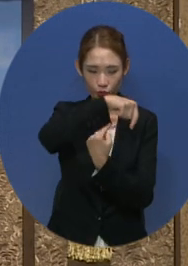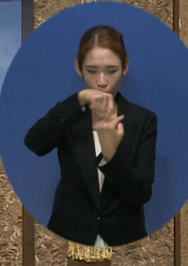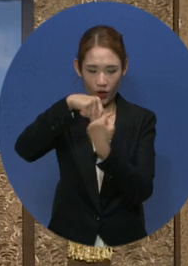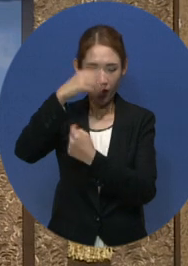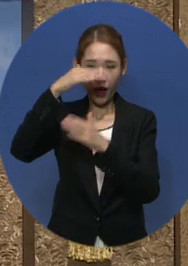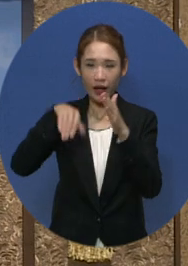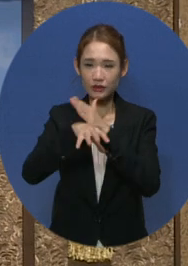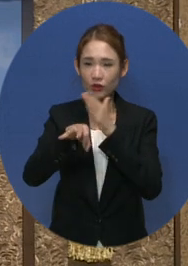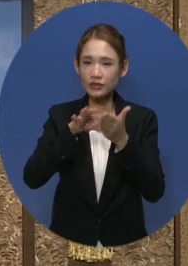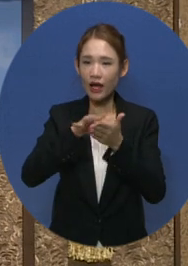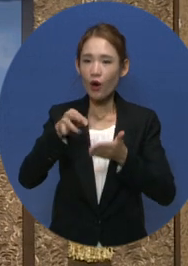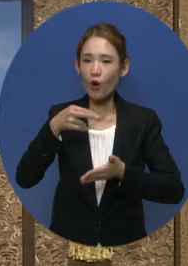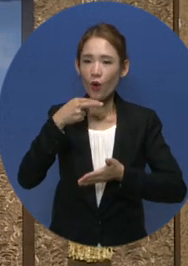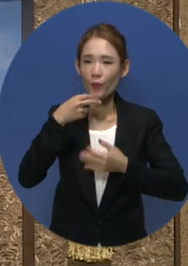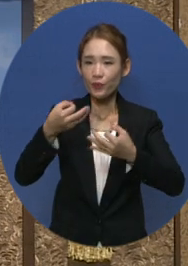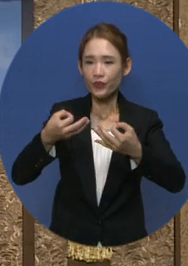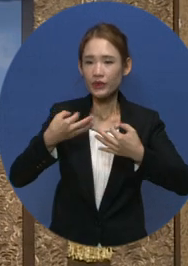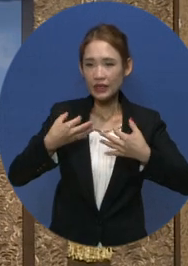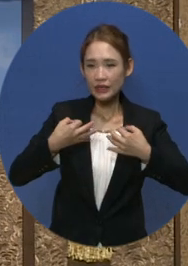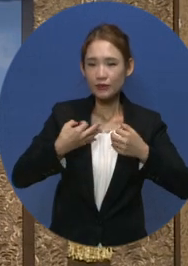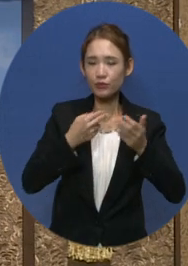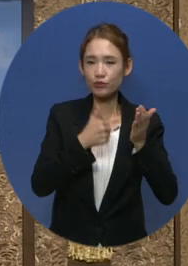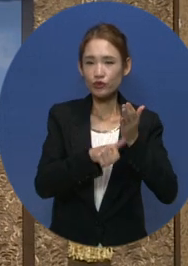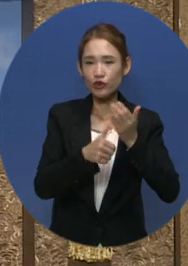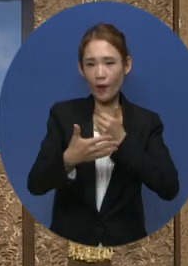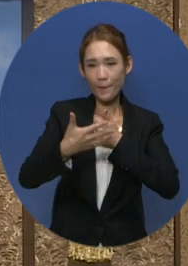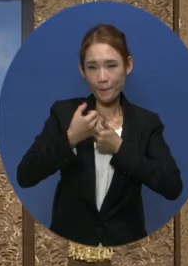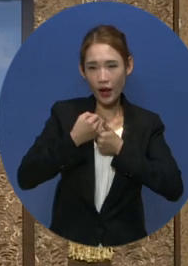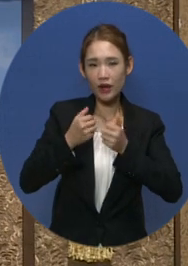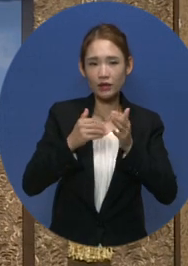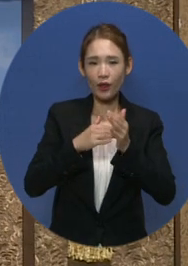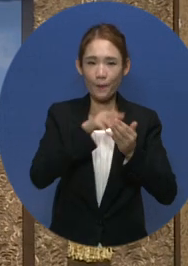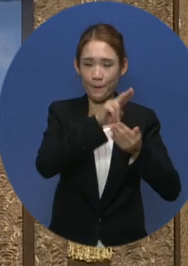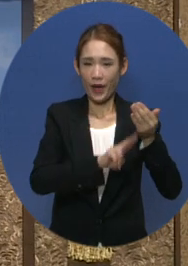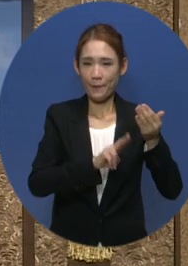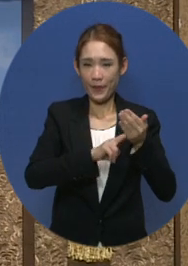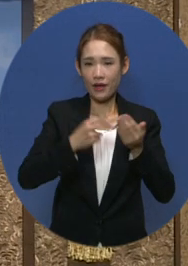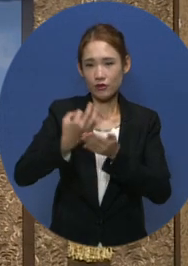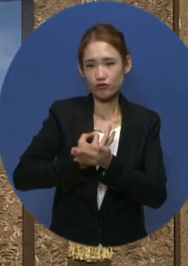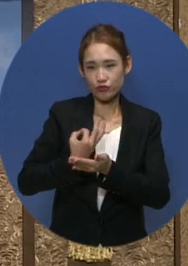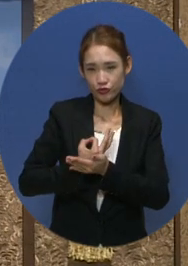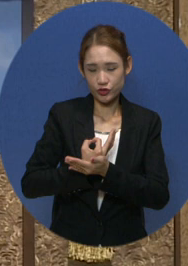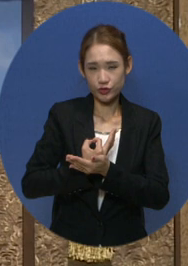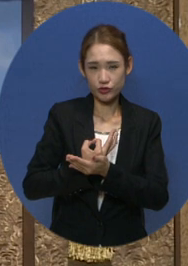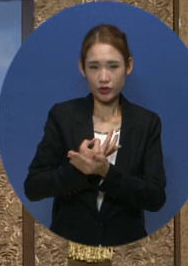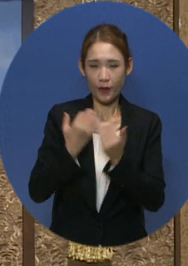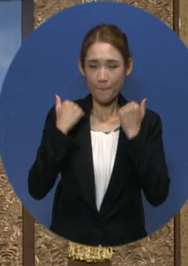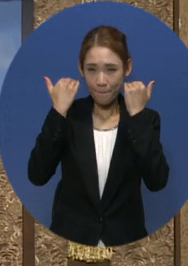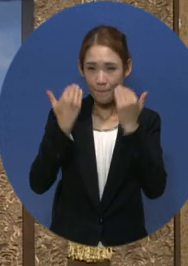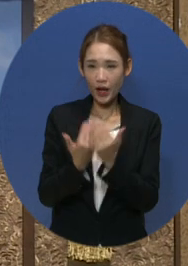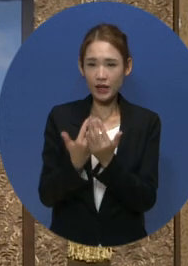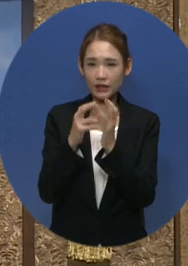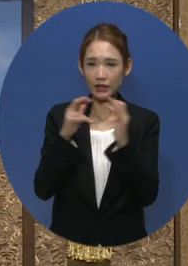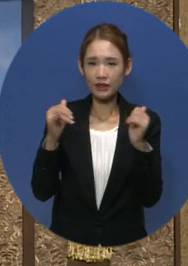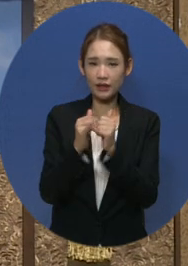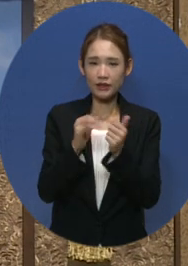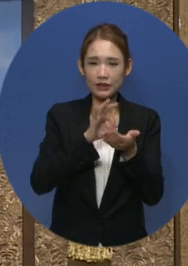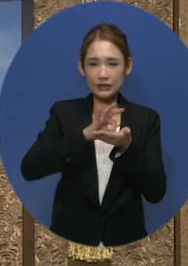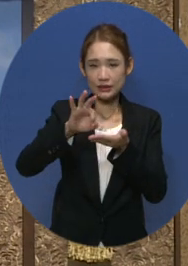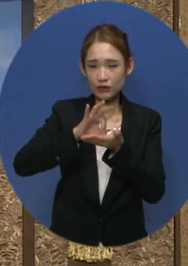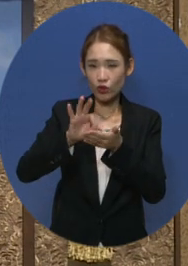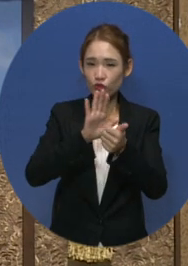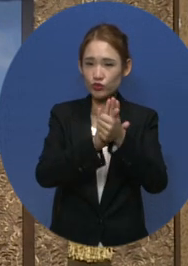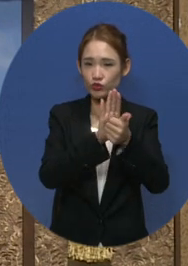않는 물건을 기부받아서 판매하는 과정에서 수익을 내가지고 발달장애인들에게 급여를 주는